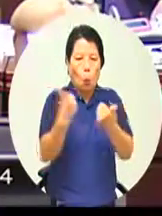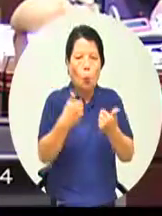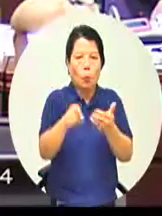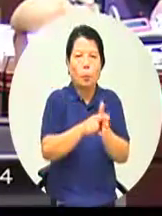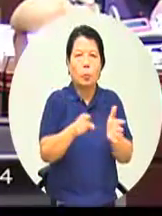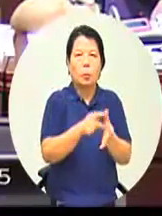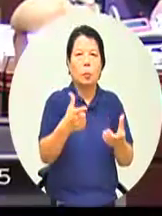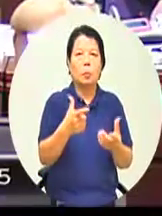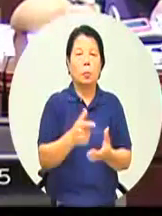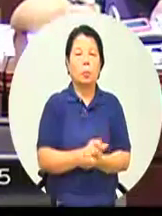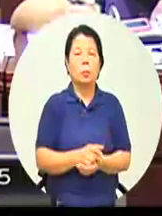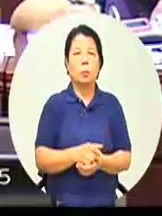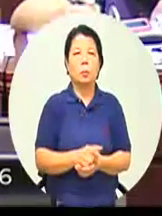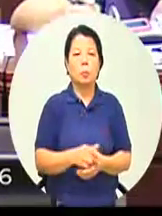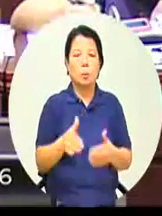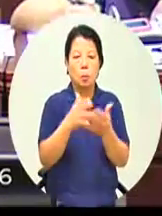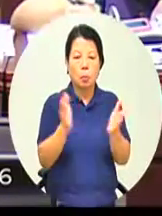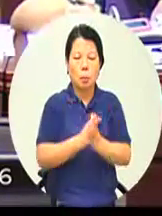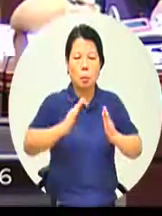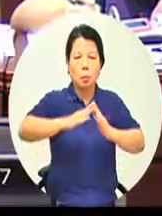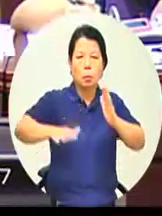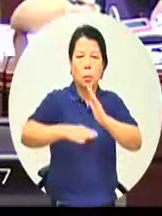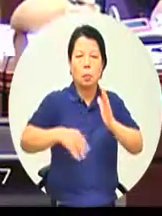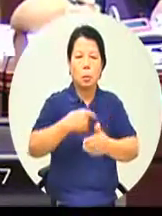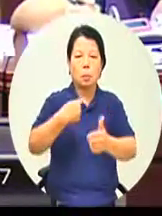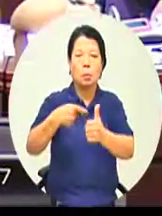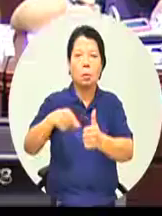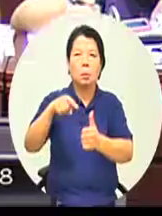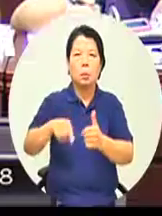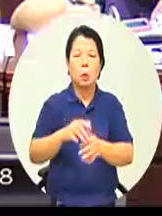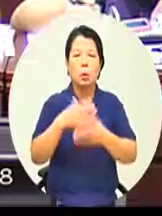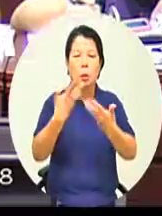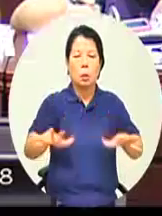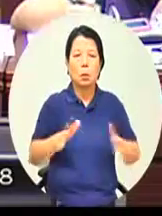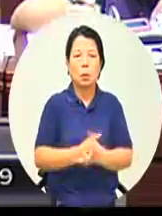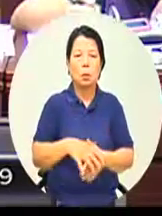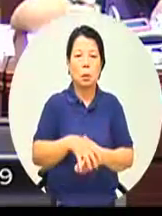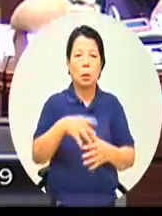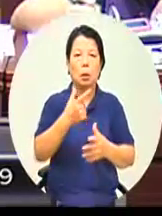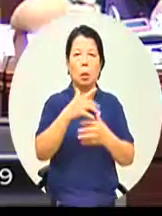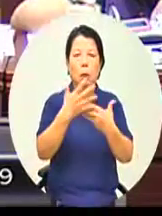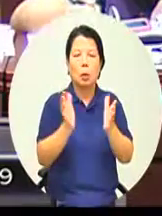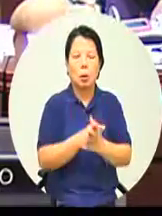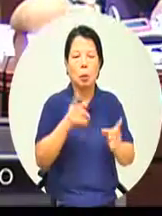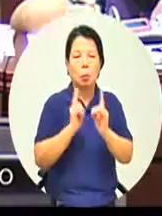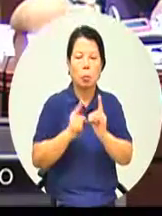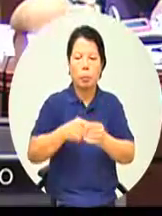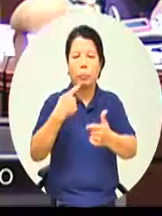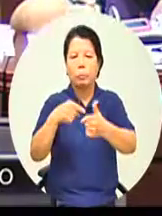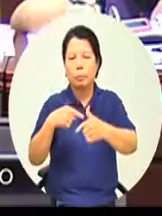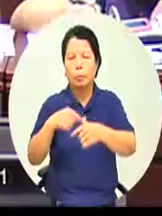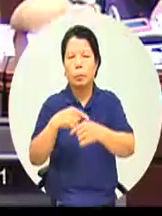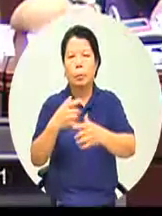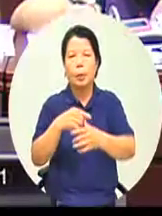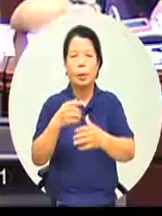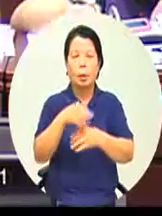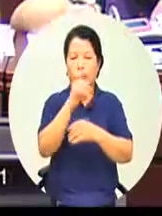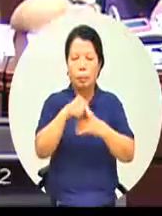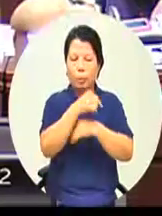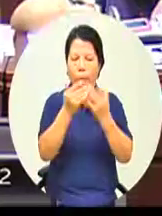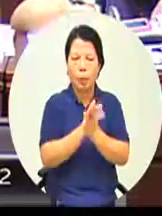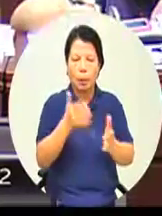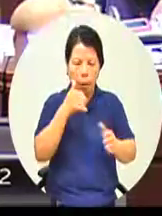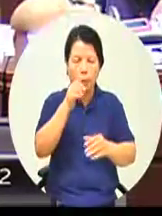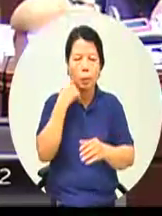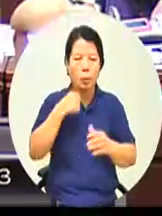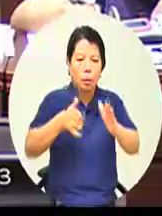有些是属于这个家庭教育等等的部分，很多宗教团体很热心的想进到学校，但是他们非常